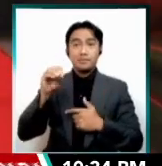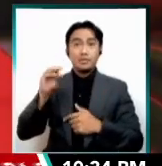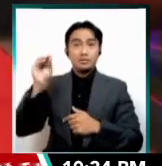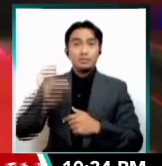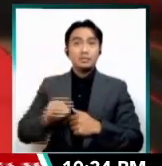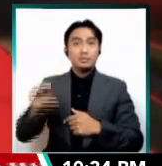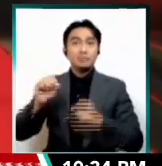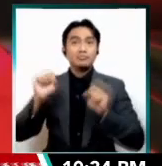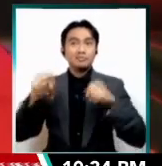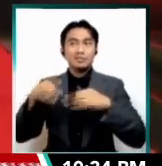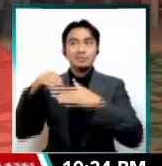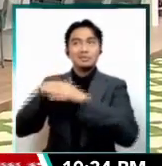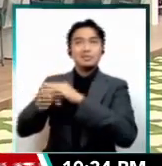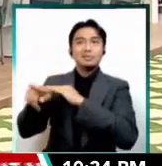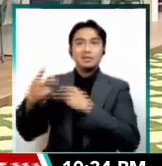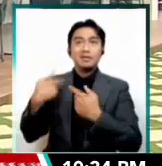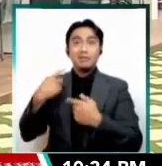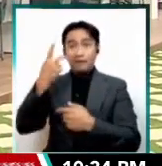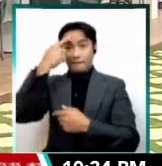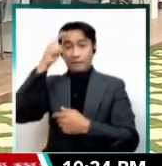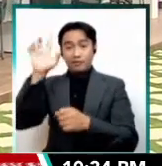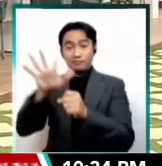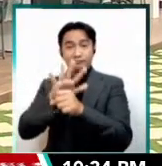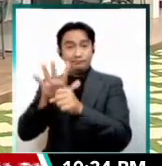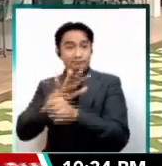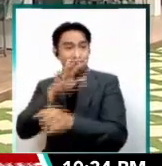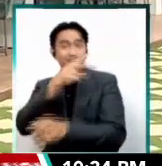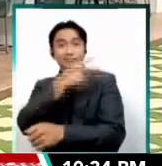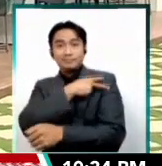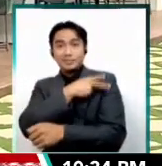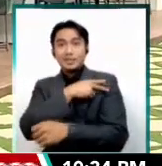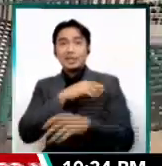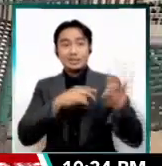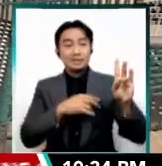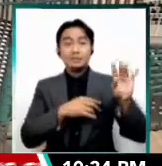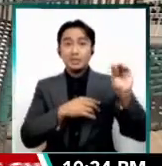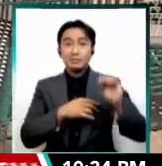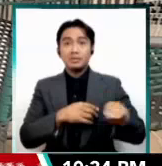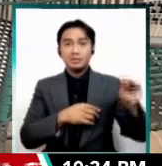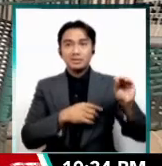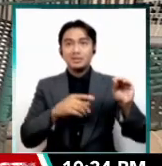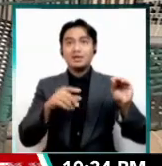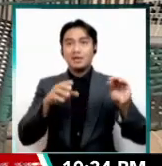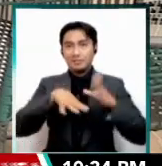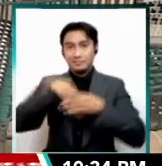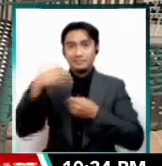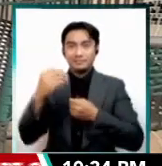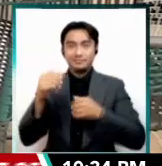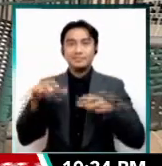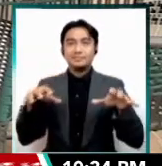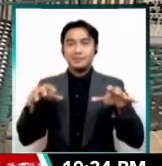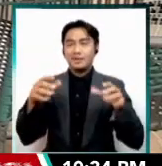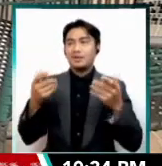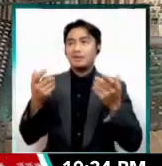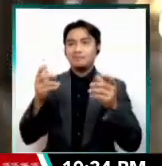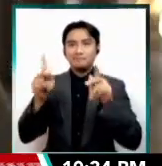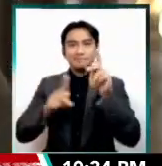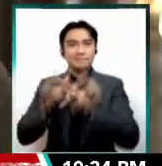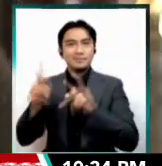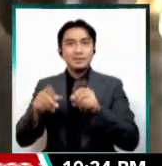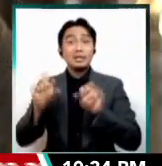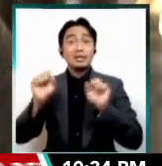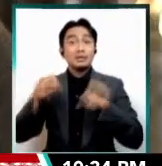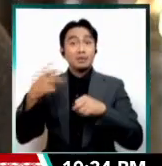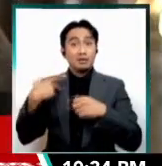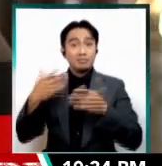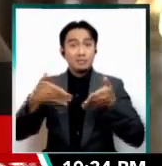sa mga fully vaccinated at 70% na outdoor capacity. Dapat may pahintulot din ng lokal na pamahalaan. Kakaroon na